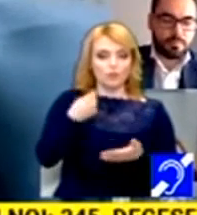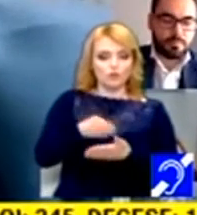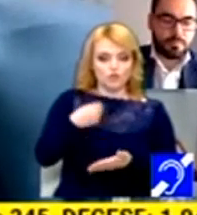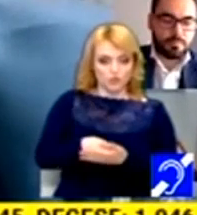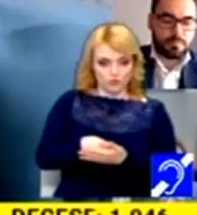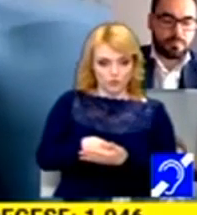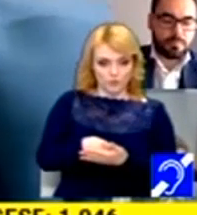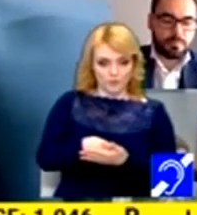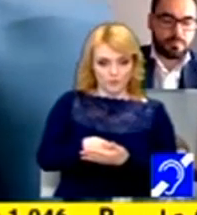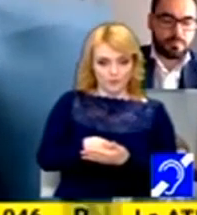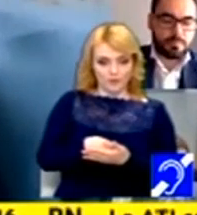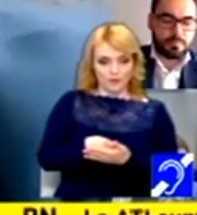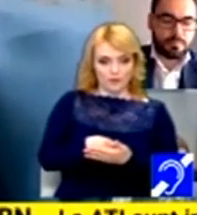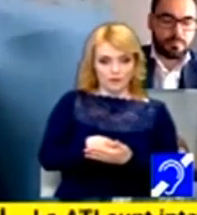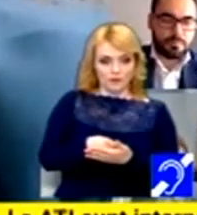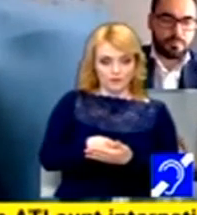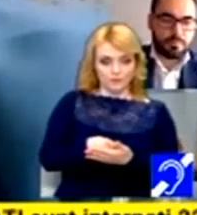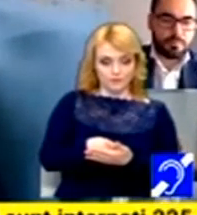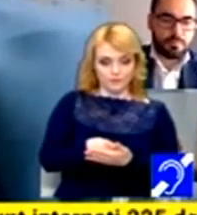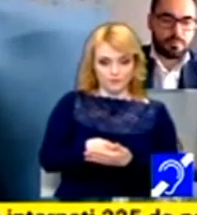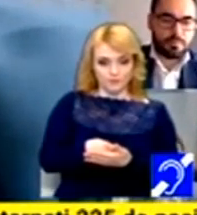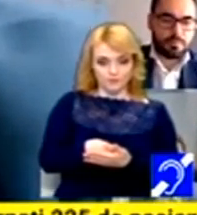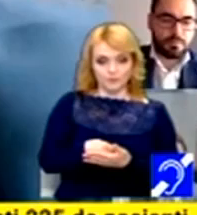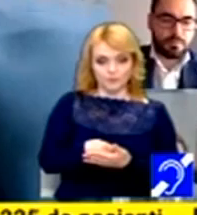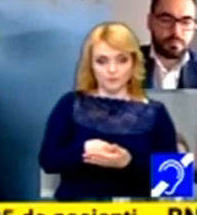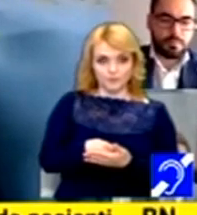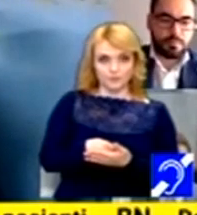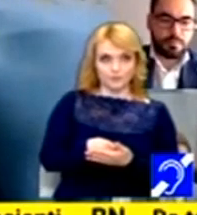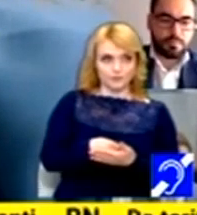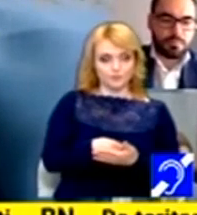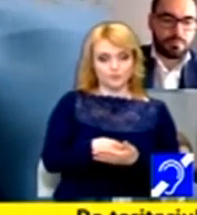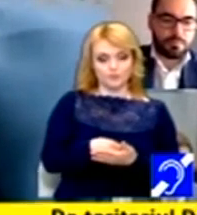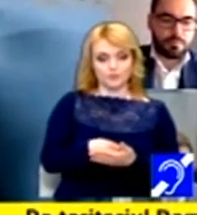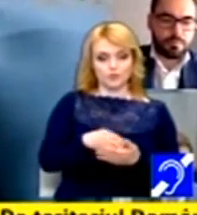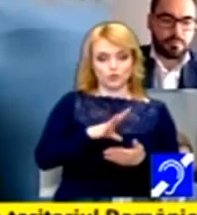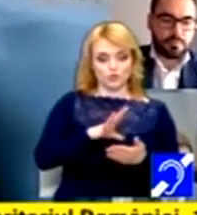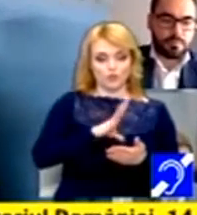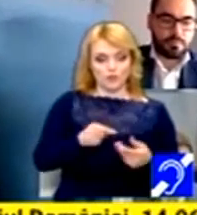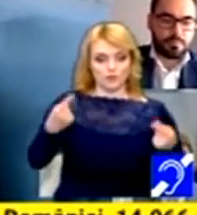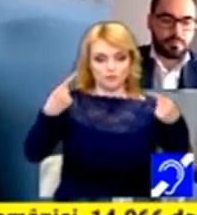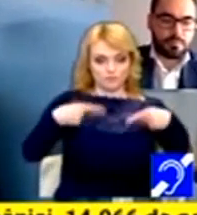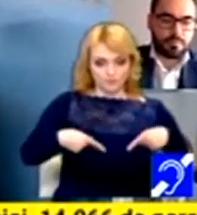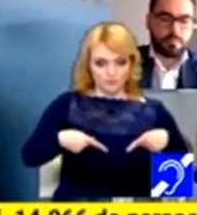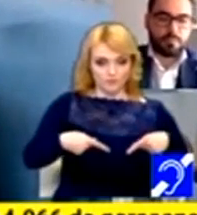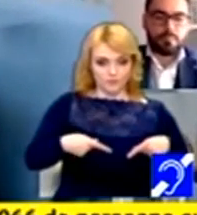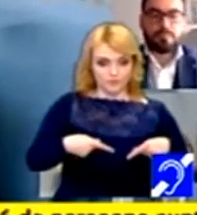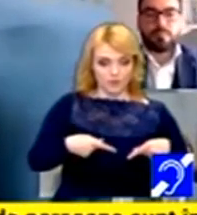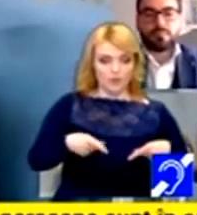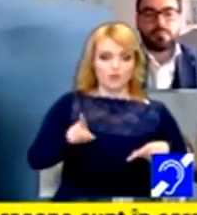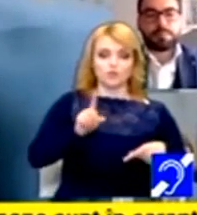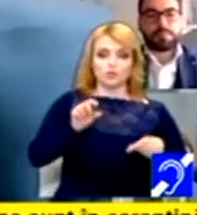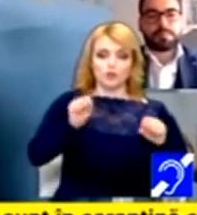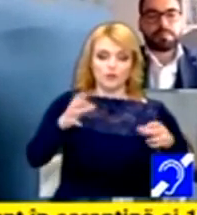bugetului, pentru că va fi impactul, probabil, va fi impactul acestei crize și că să putem